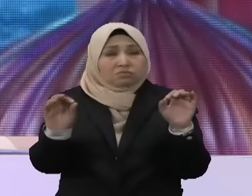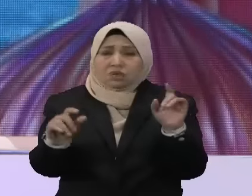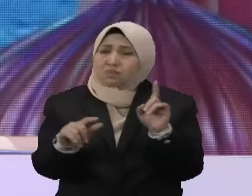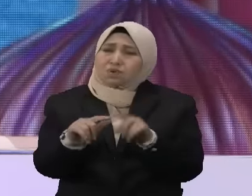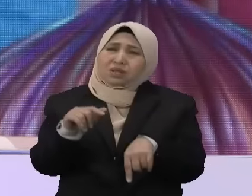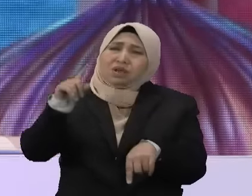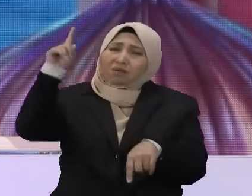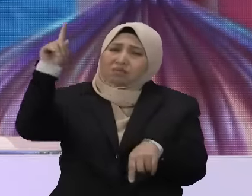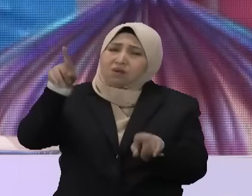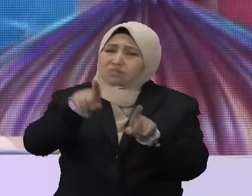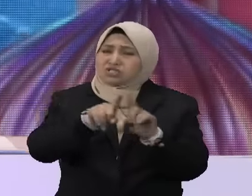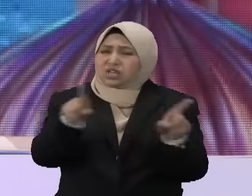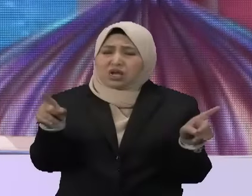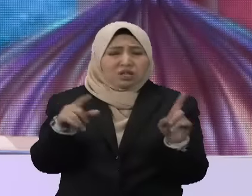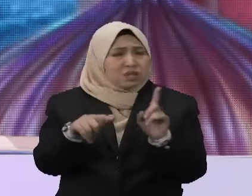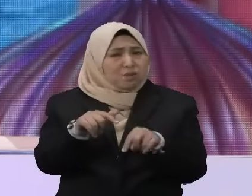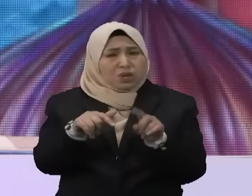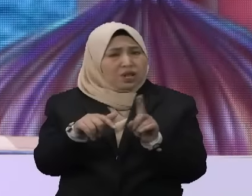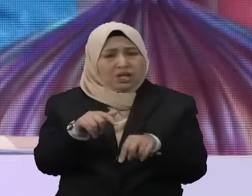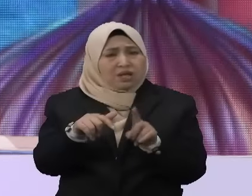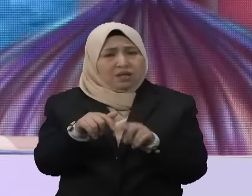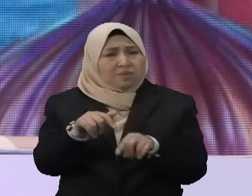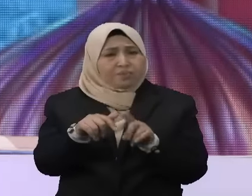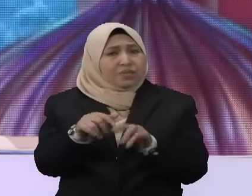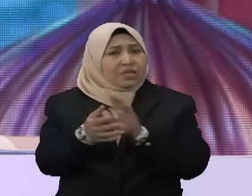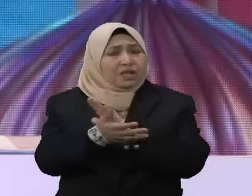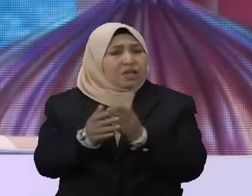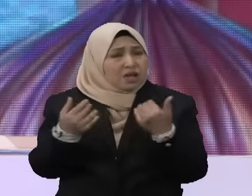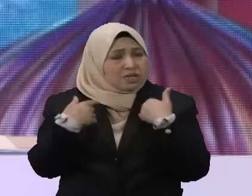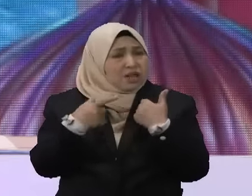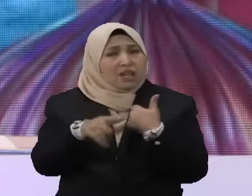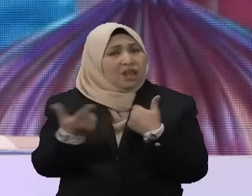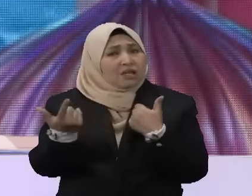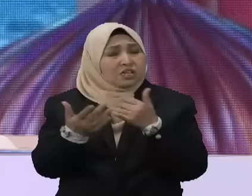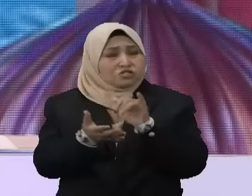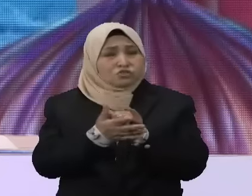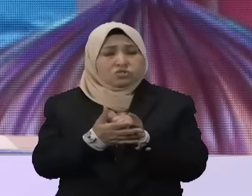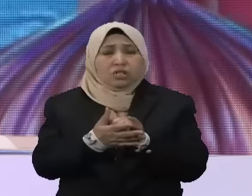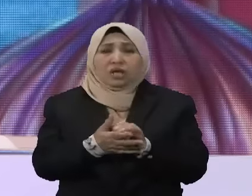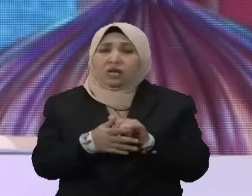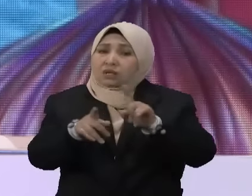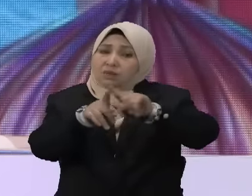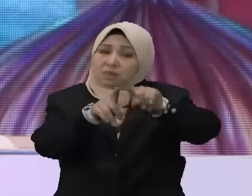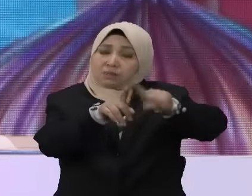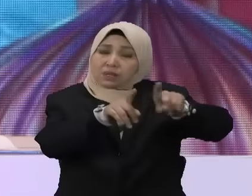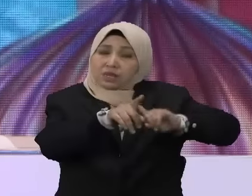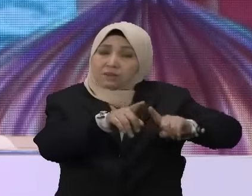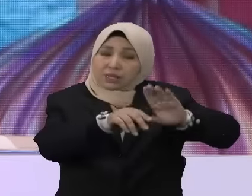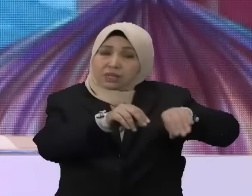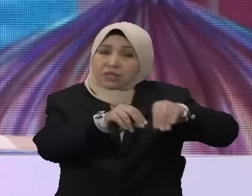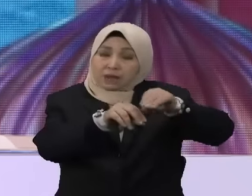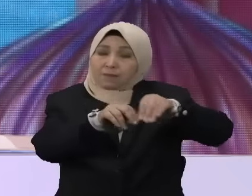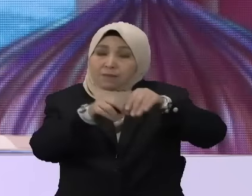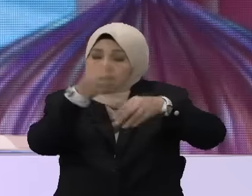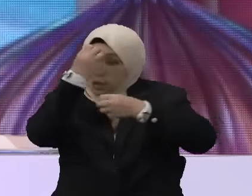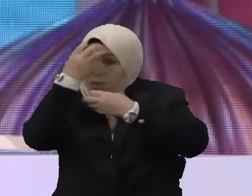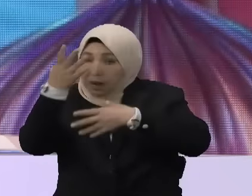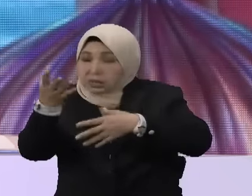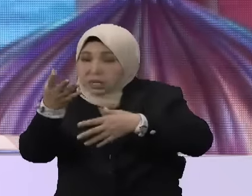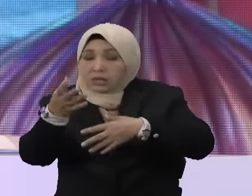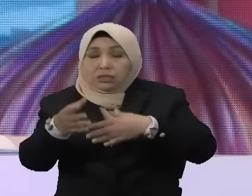SWT bercanggah. Jadi sekiranya ada lain di situ, ini adalah kepelbagaian dan menambah lagi maklumat. Para